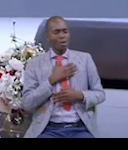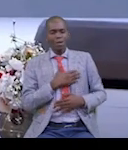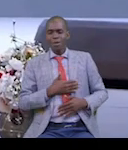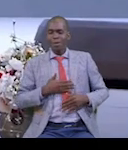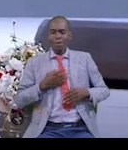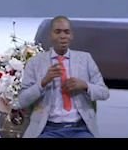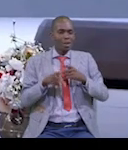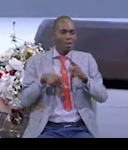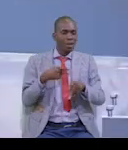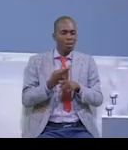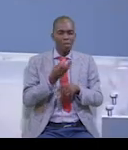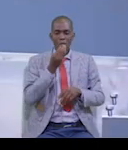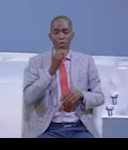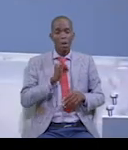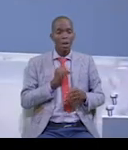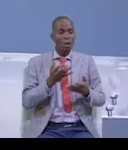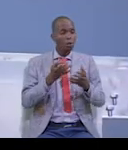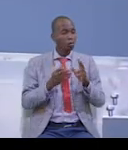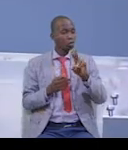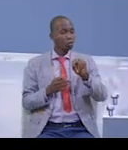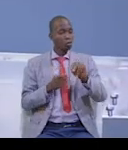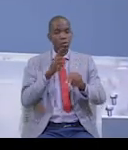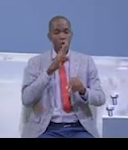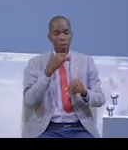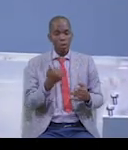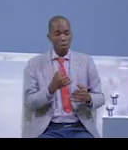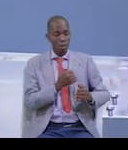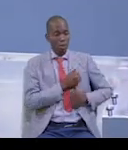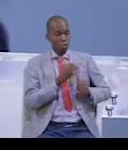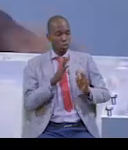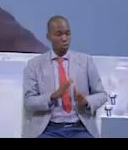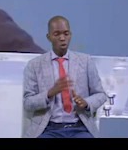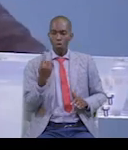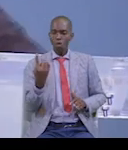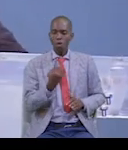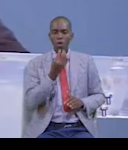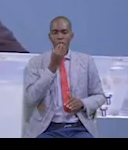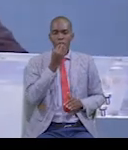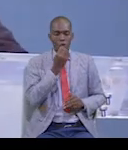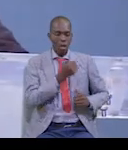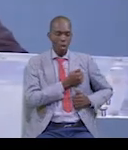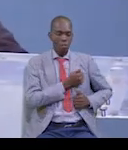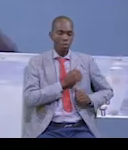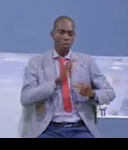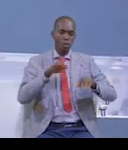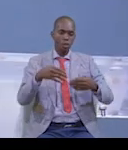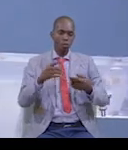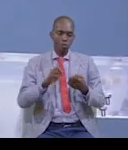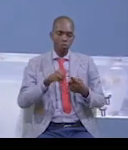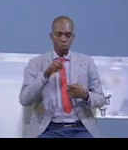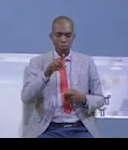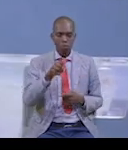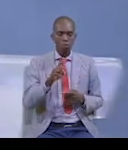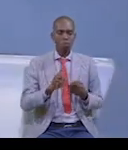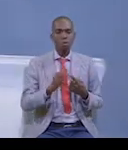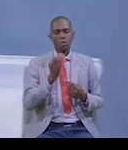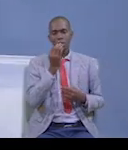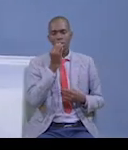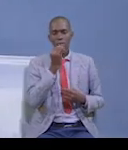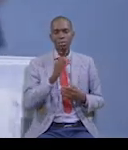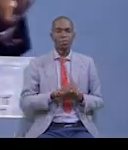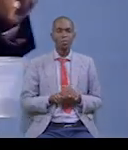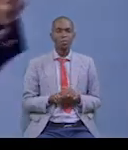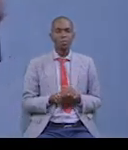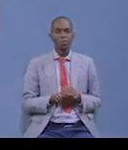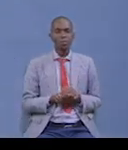ఫుడ్ ఐ వాంట్ నో. యు ఆర్ నౌ ఎ సోల్జర్. ది ఫుడ్ దే గివ్ యు టు ఈట్. సాధారణ పౌరునిగా నాకు ఇష్టమైన భోజనం కాదు. సైనికునిగా వాళ్ళే